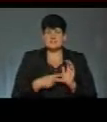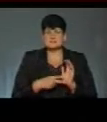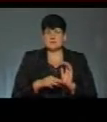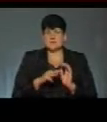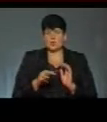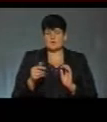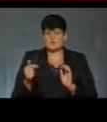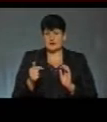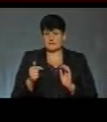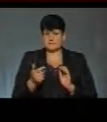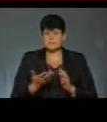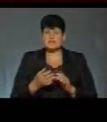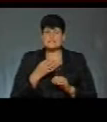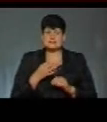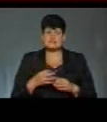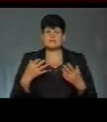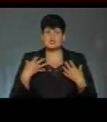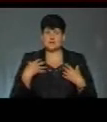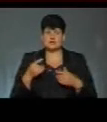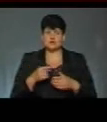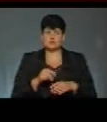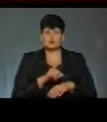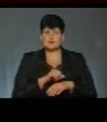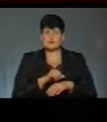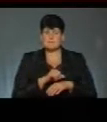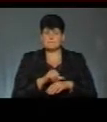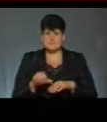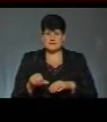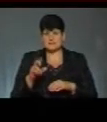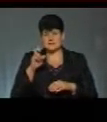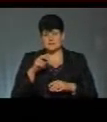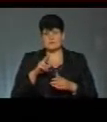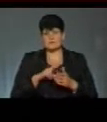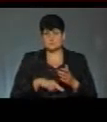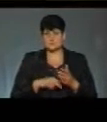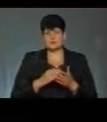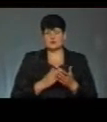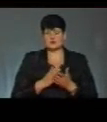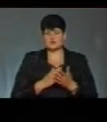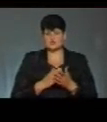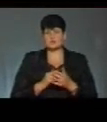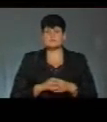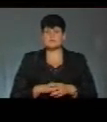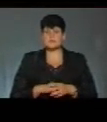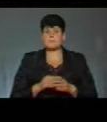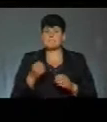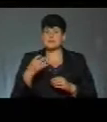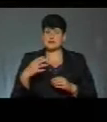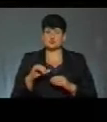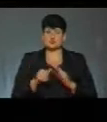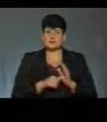гривень, повідомив начальник Тернопільської митниці Державної фіскальної служби Оксана Антонович. 15 та 16